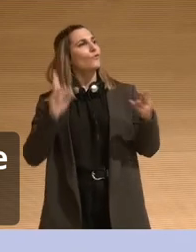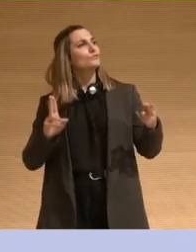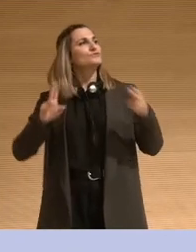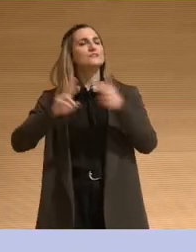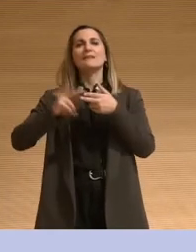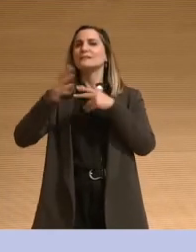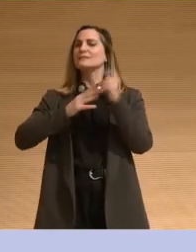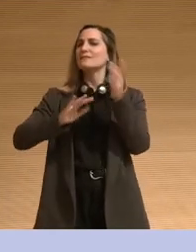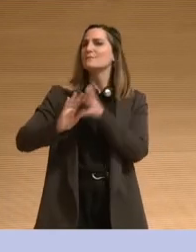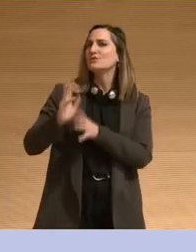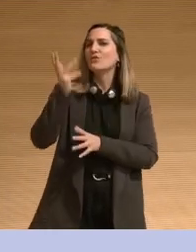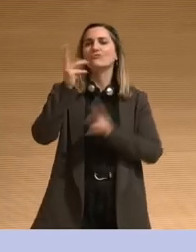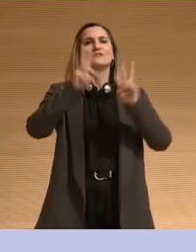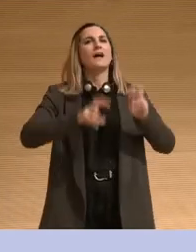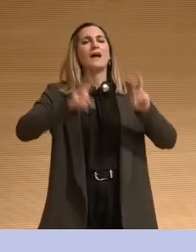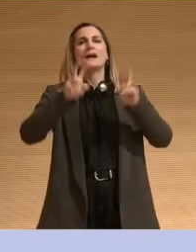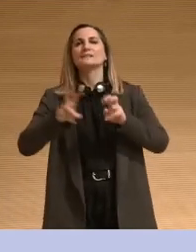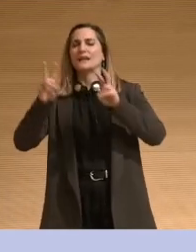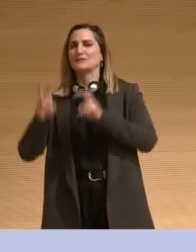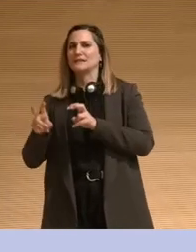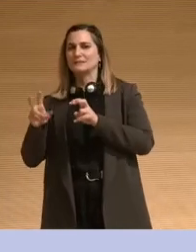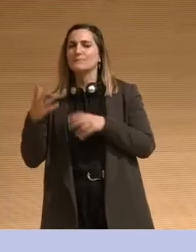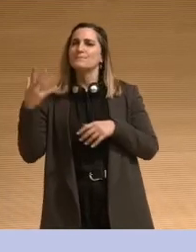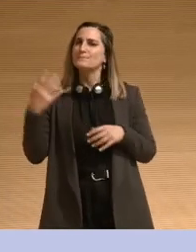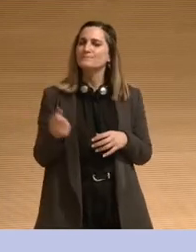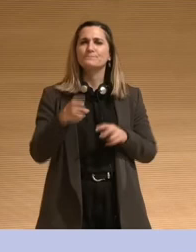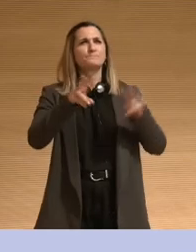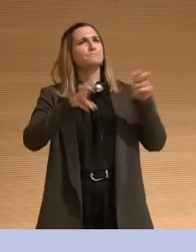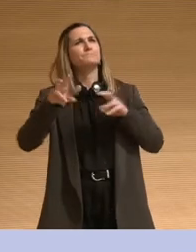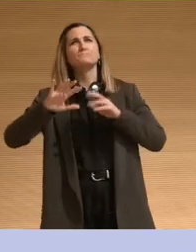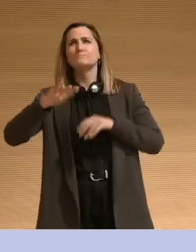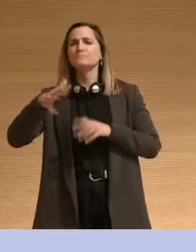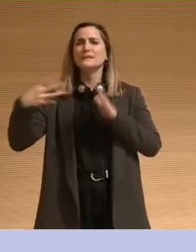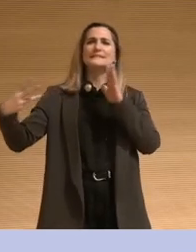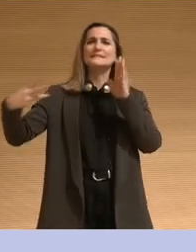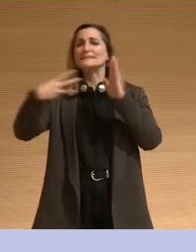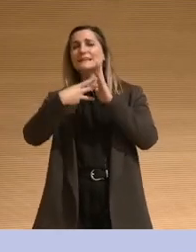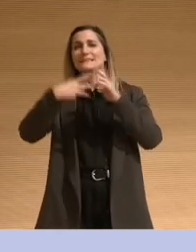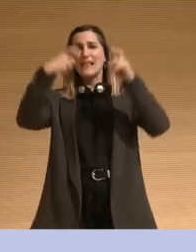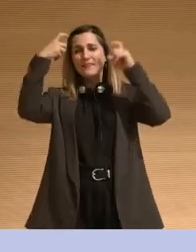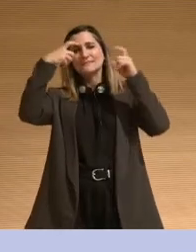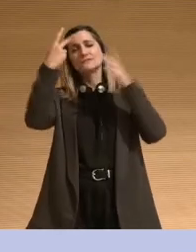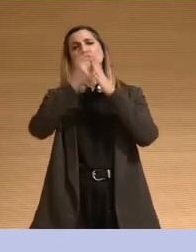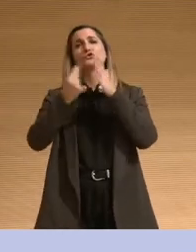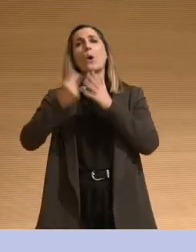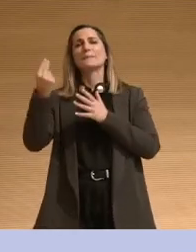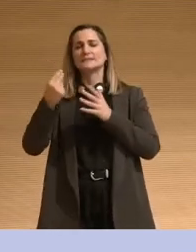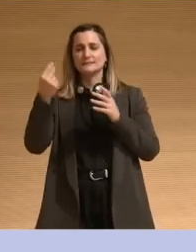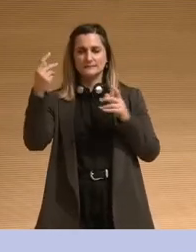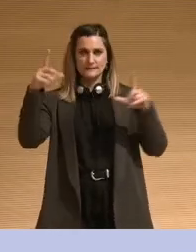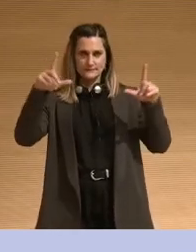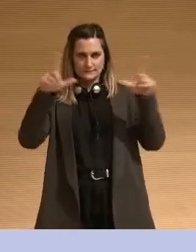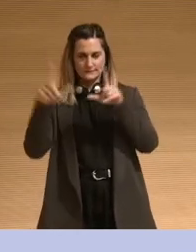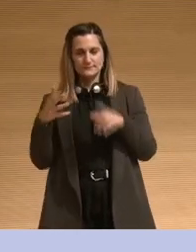εξερεύνησης, και είναι όλος φτιαγμένος γύρω από μια συλλογή περίπου 3.000 κόμιξ. Η ομάδα μας πιστεύει πάρα πολύ